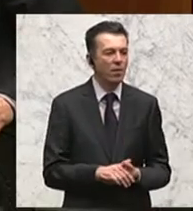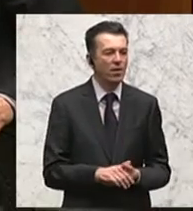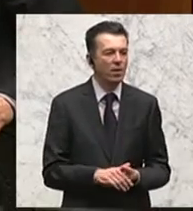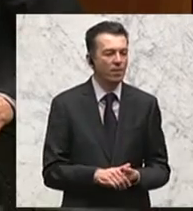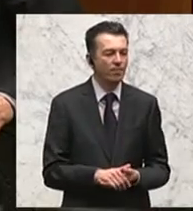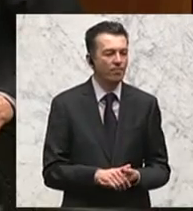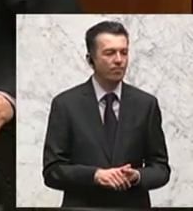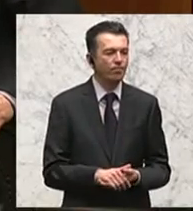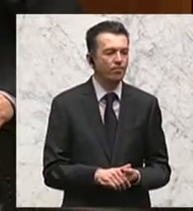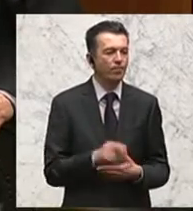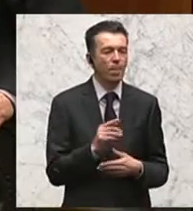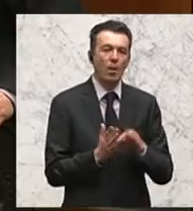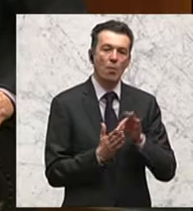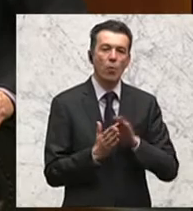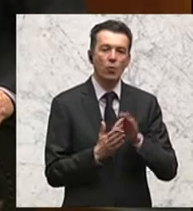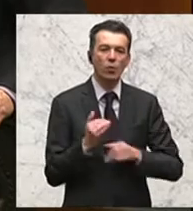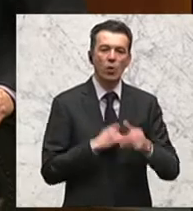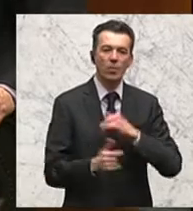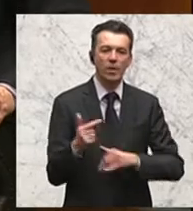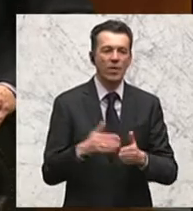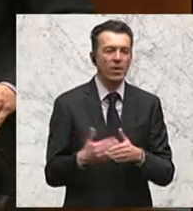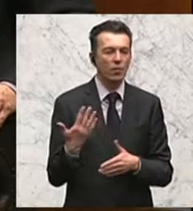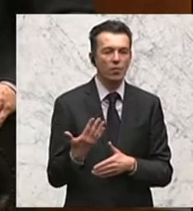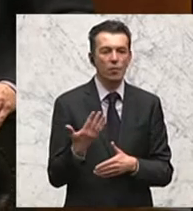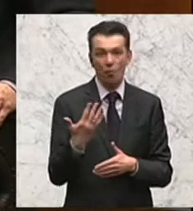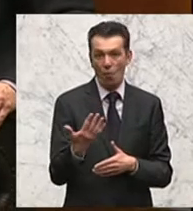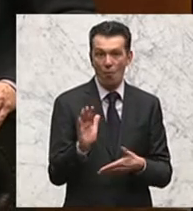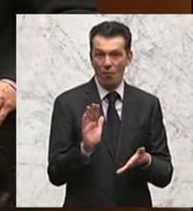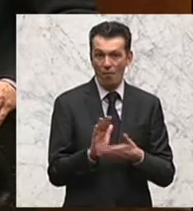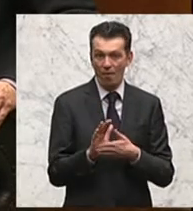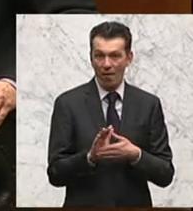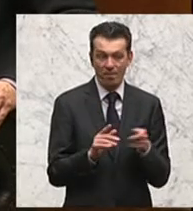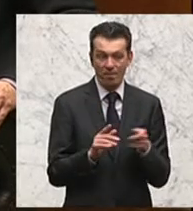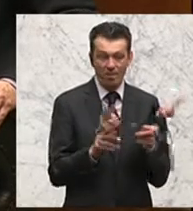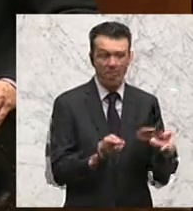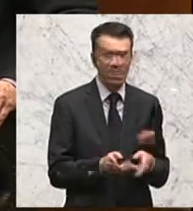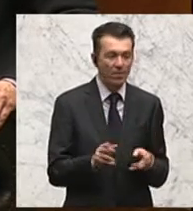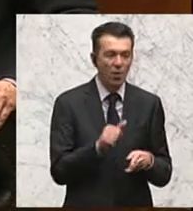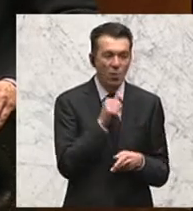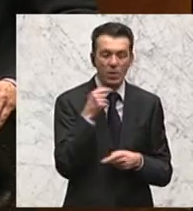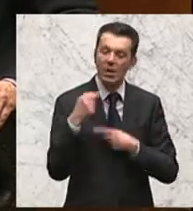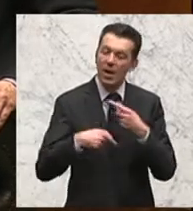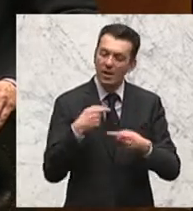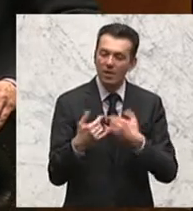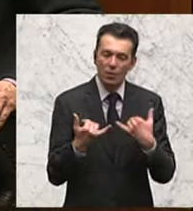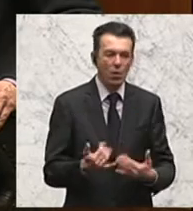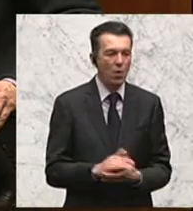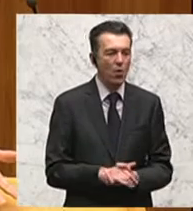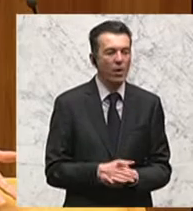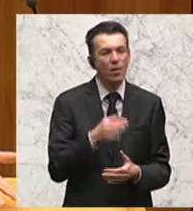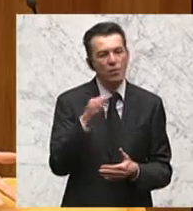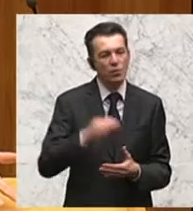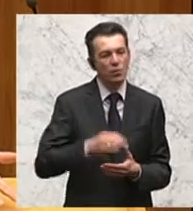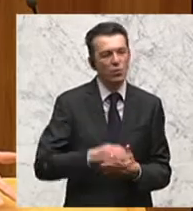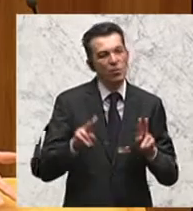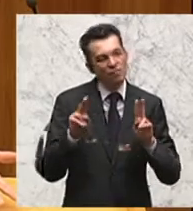Ist denn nicht Ihr Protokoll aus dem Jahr 2005 Beweis genug, dass Sie es können? Warum haben Sie nicht in dieser Tradition heute versucht, die Wahrheit